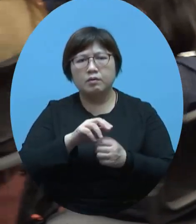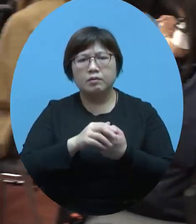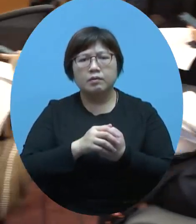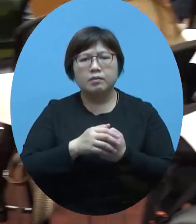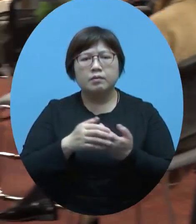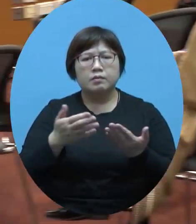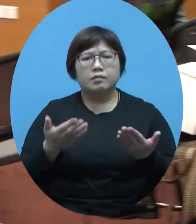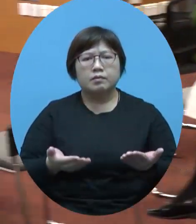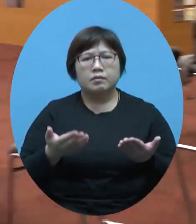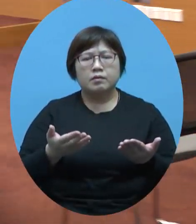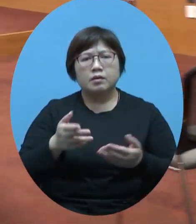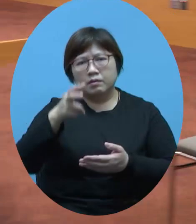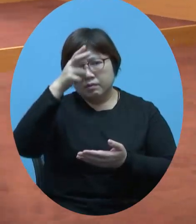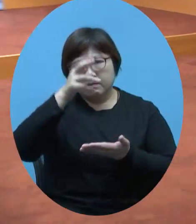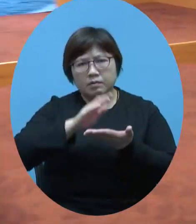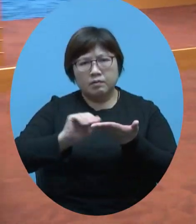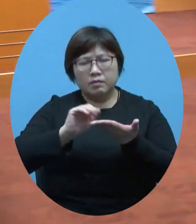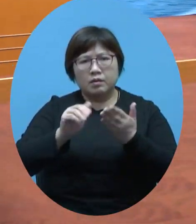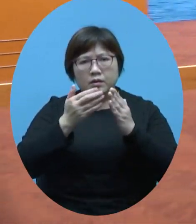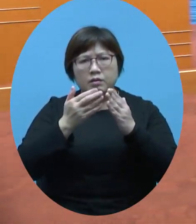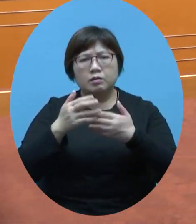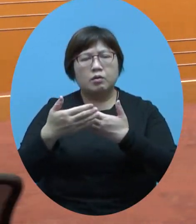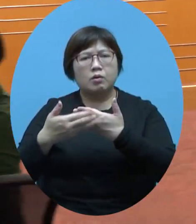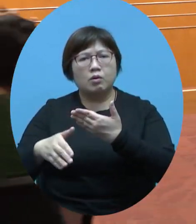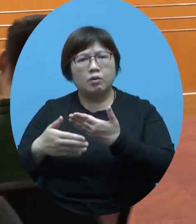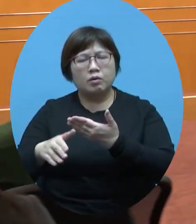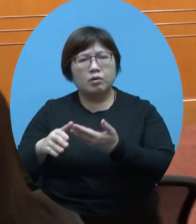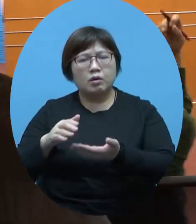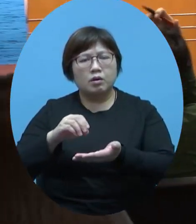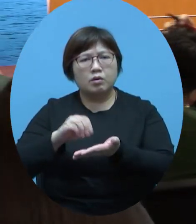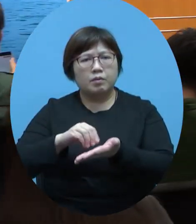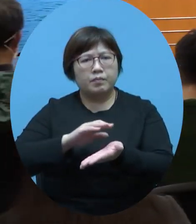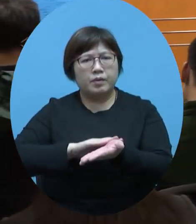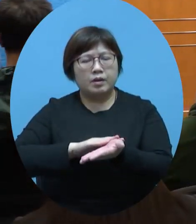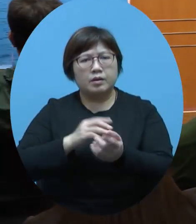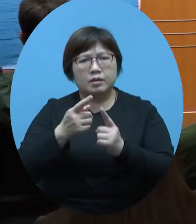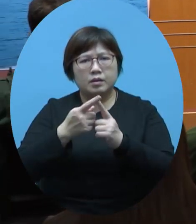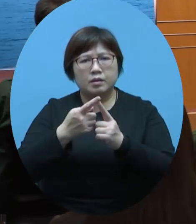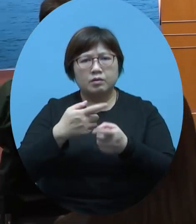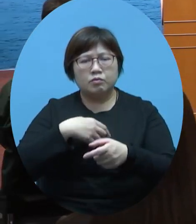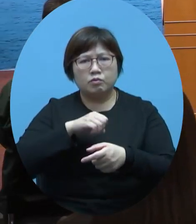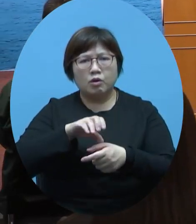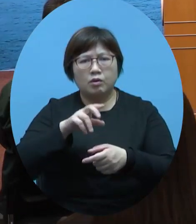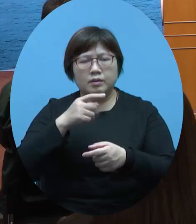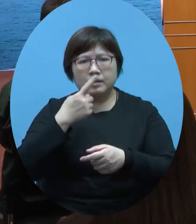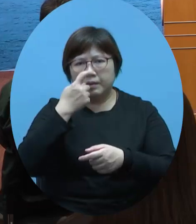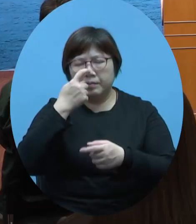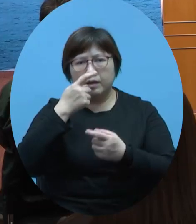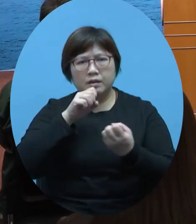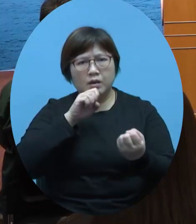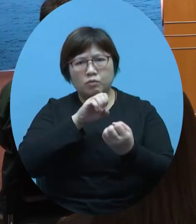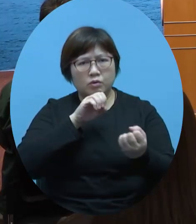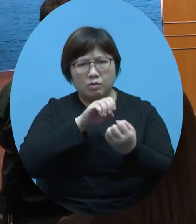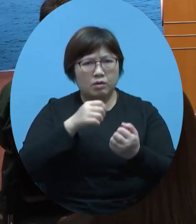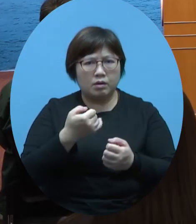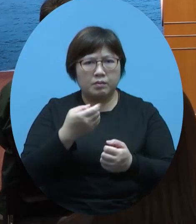現在衛生署處理一些外籍確診人士的時候會怎樣處理呢？是不是多數也可以用英文去溝通呢？未